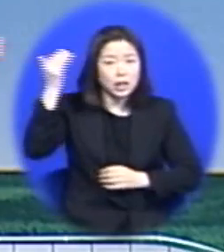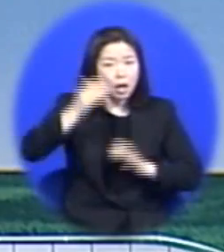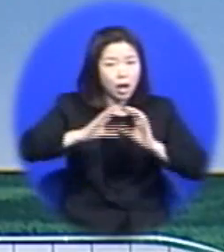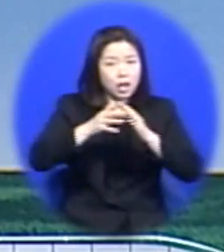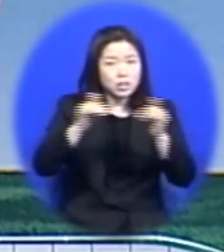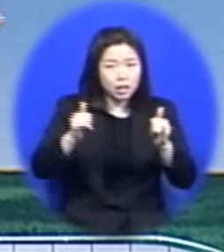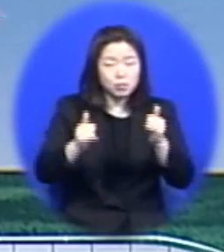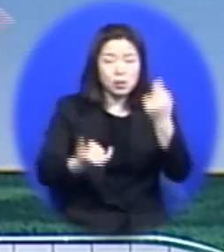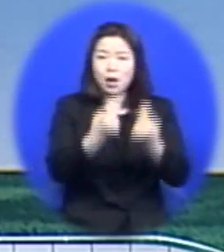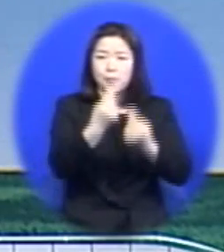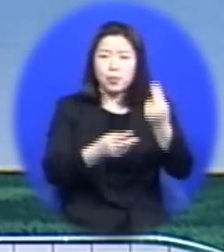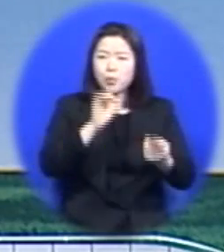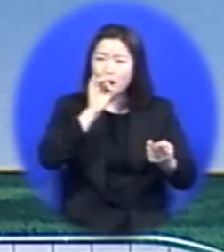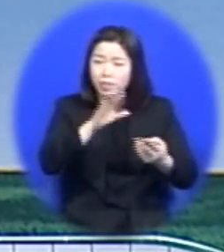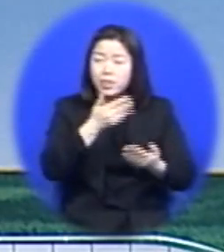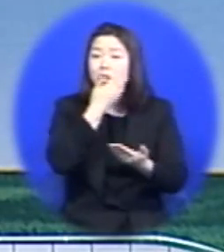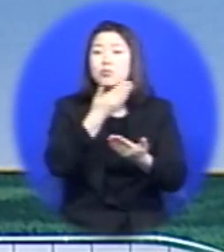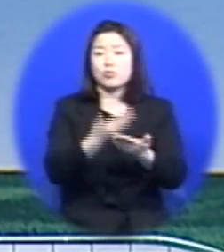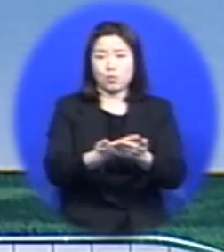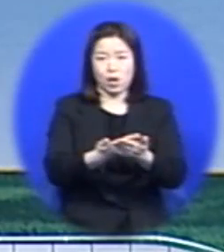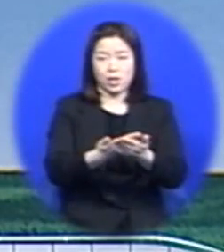국민이냐 비교가 안 되게 중요한,